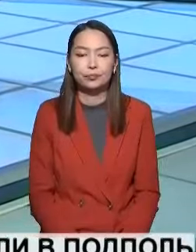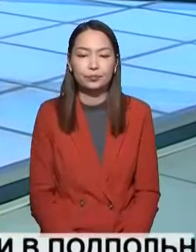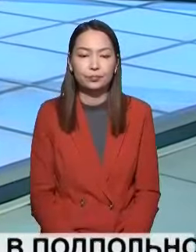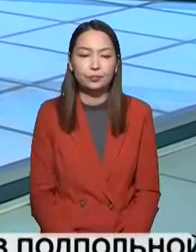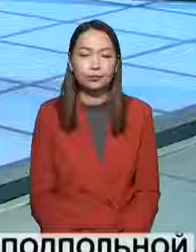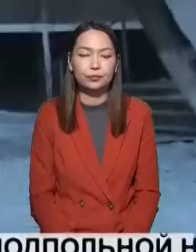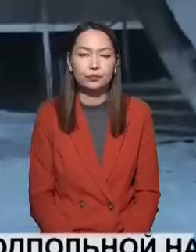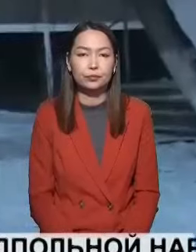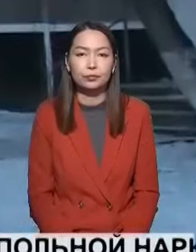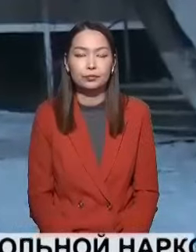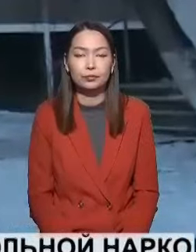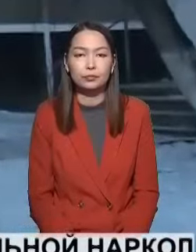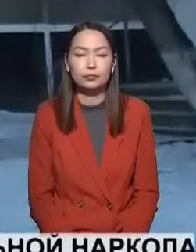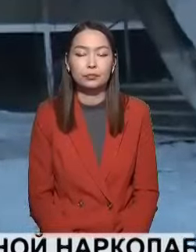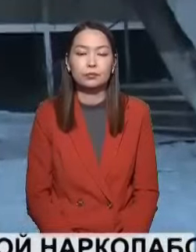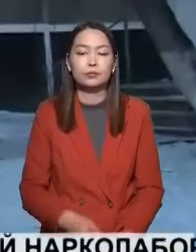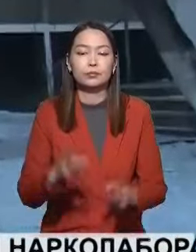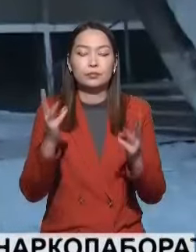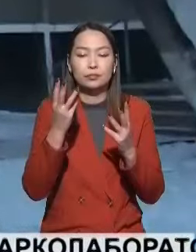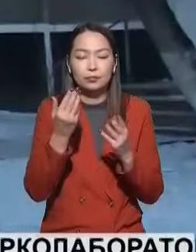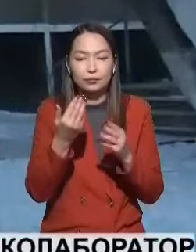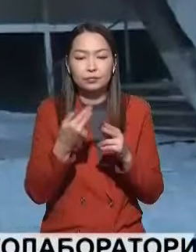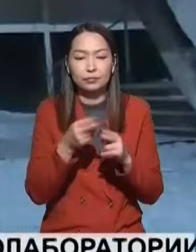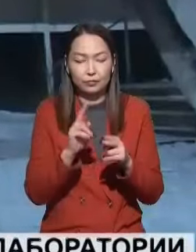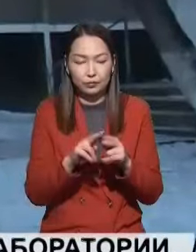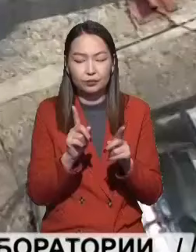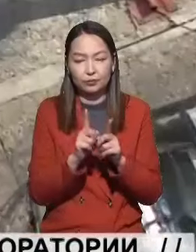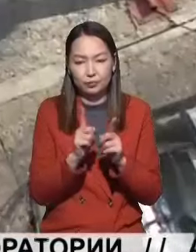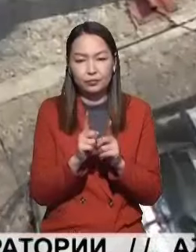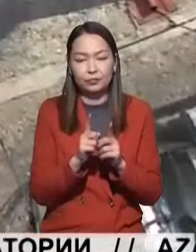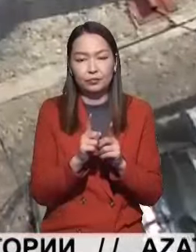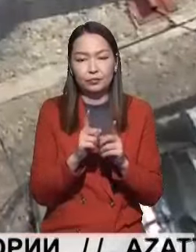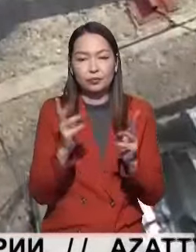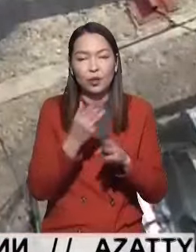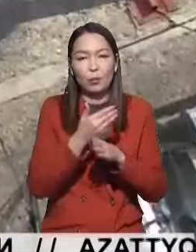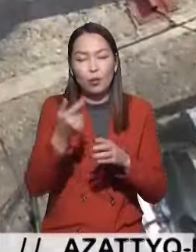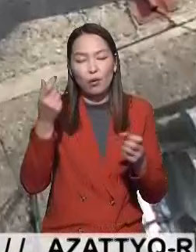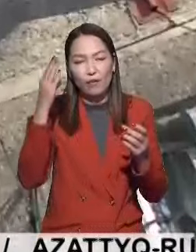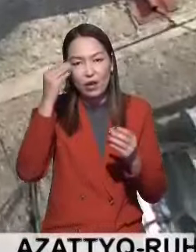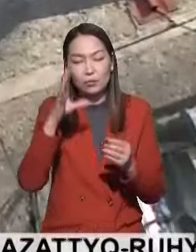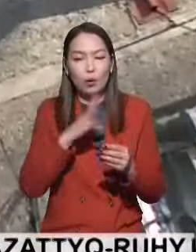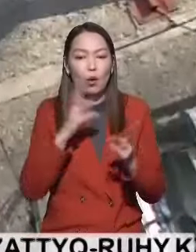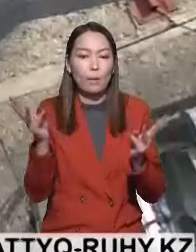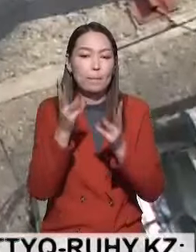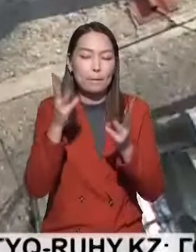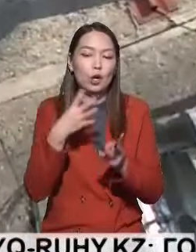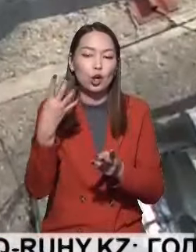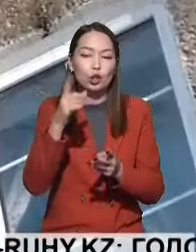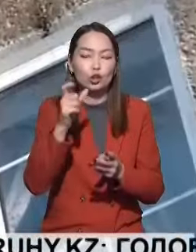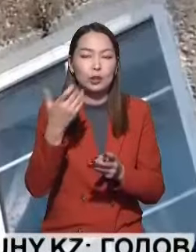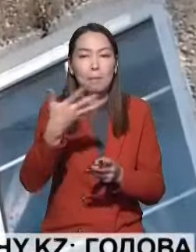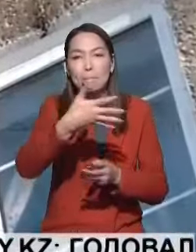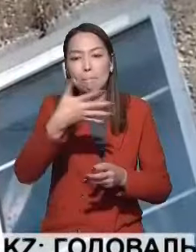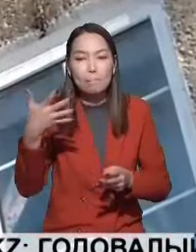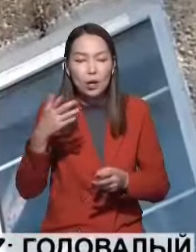Иневатова. Пожар в 12-м спальном микрорайоне Караганды начался поздно вечером. Горела квартира на 4-м этаже пятиэтажной